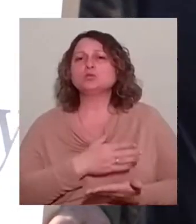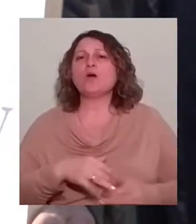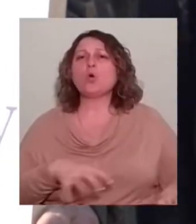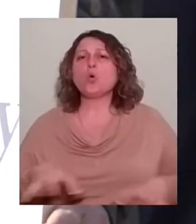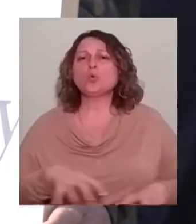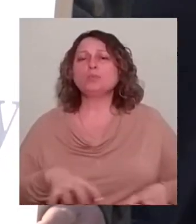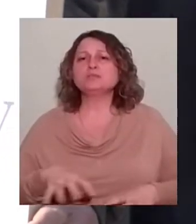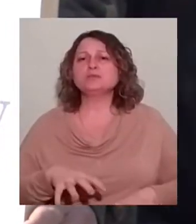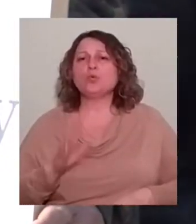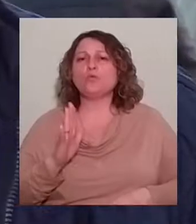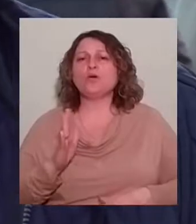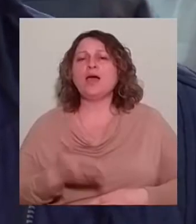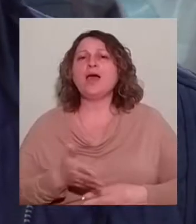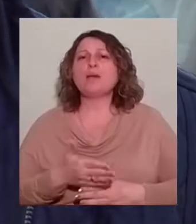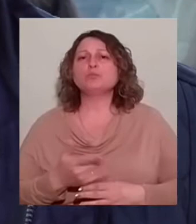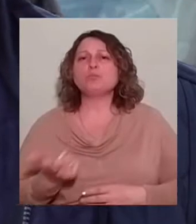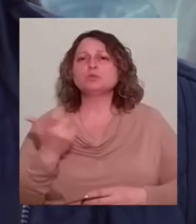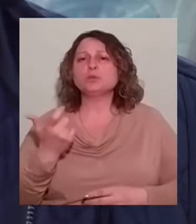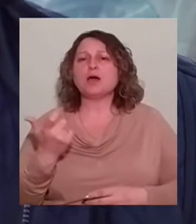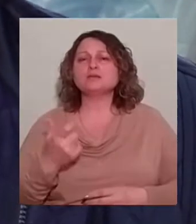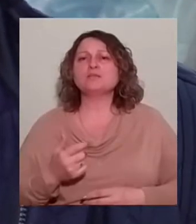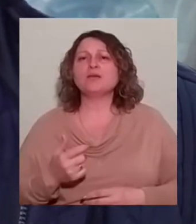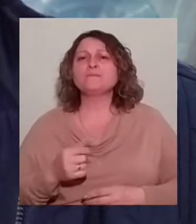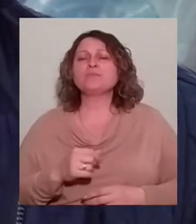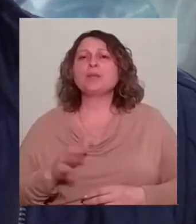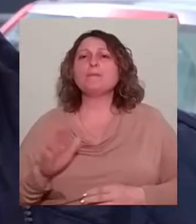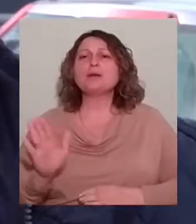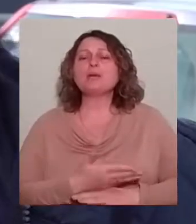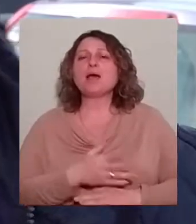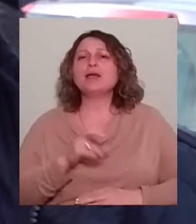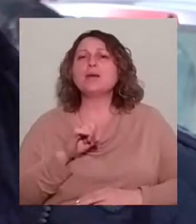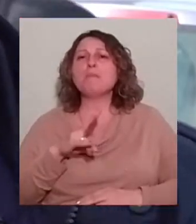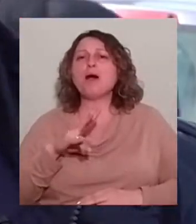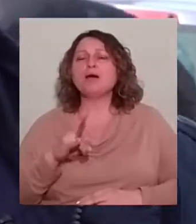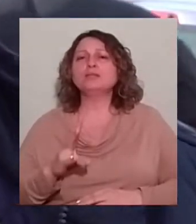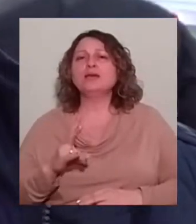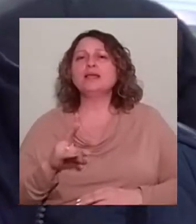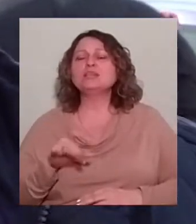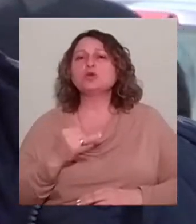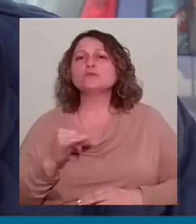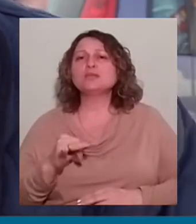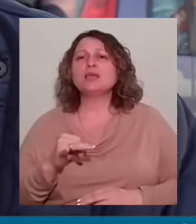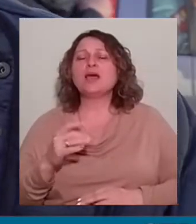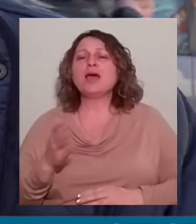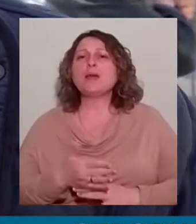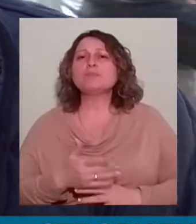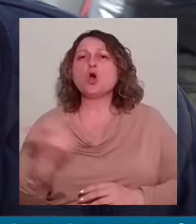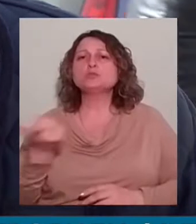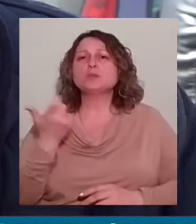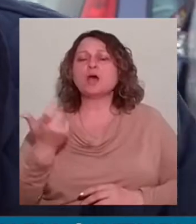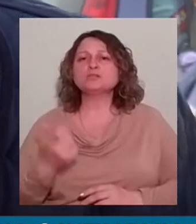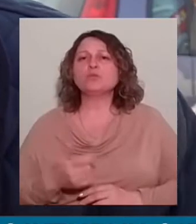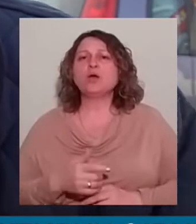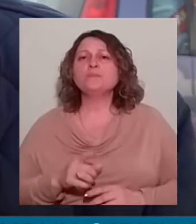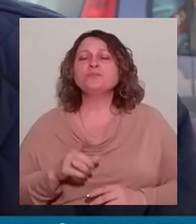Івасенко озвучив основну вимогу рибалок – прибрати з Дністровського лиману спеціалізоване товарно-рибне господарство. Создали